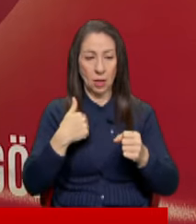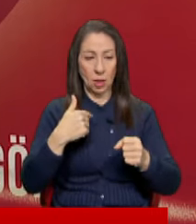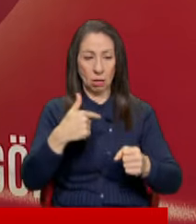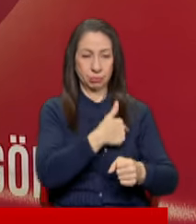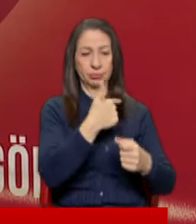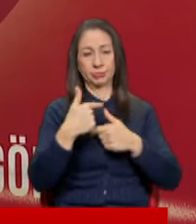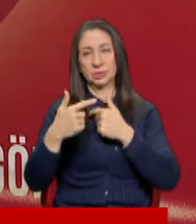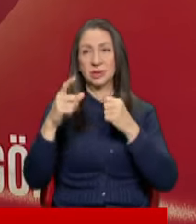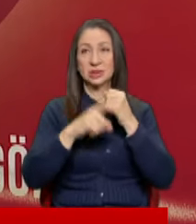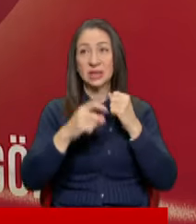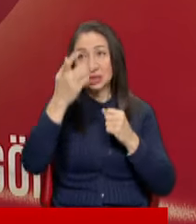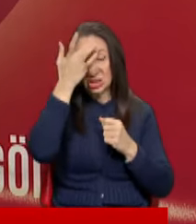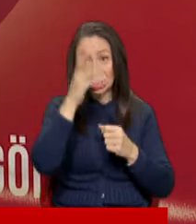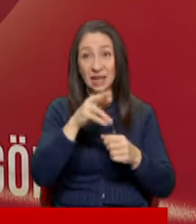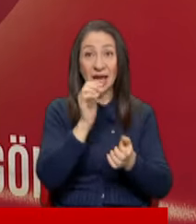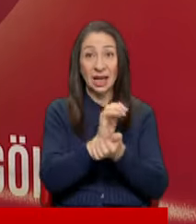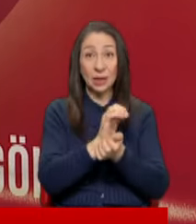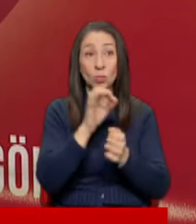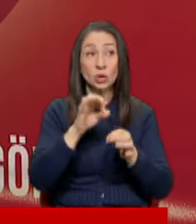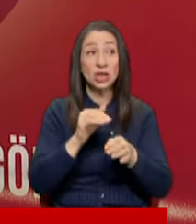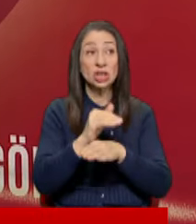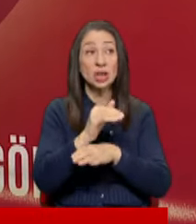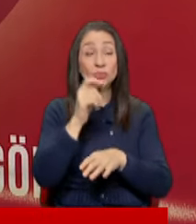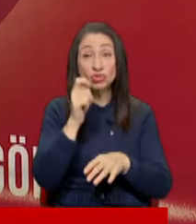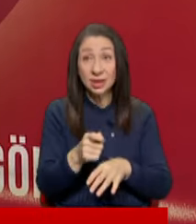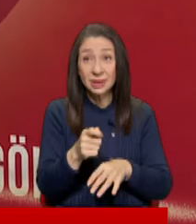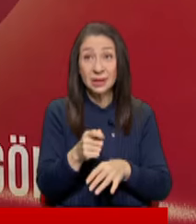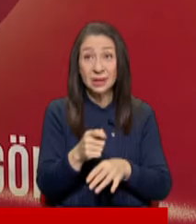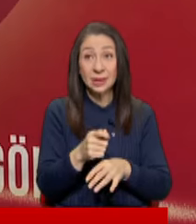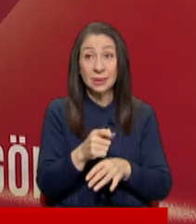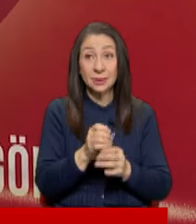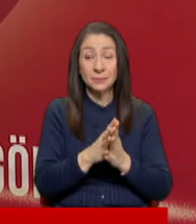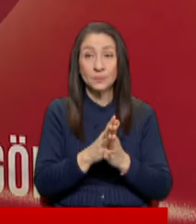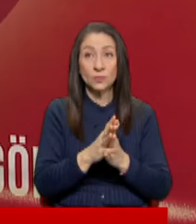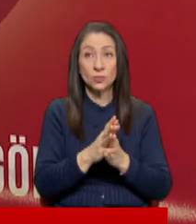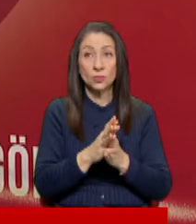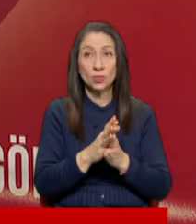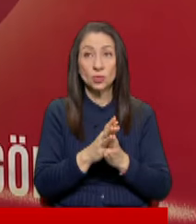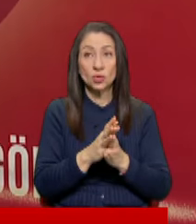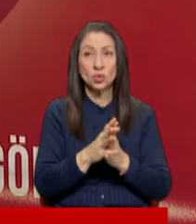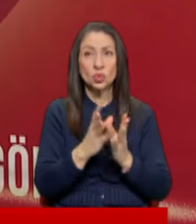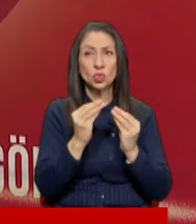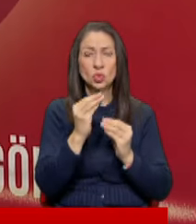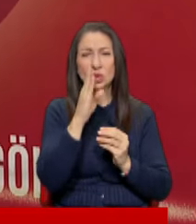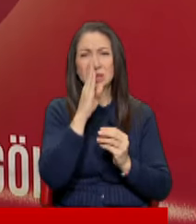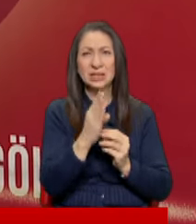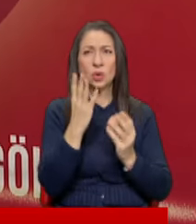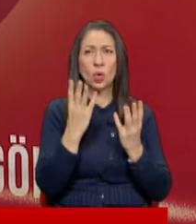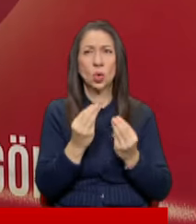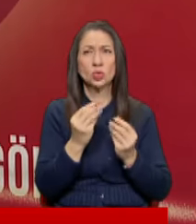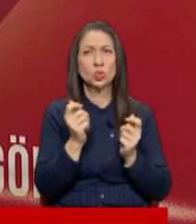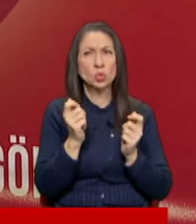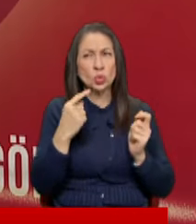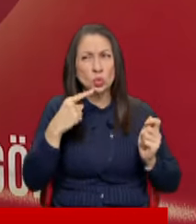terörle mücadele şehit ailelerinin bugün yaşam koşulları Eee çok ciddi anlamda